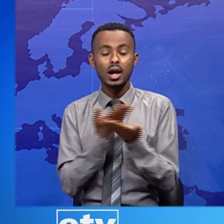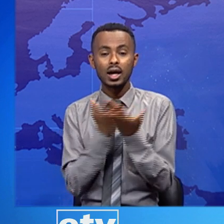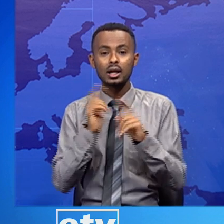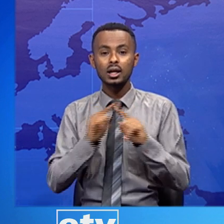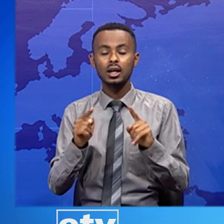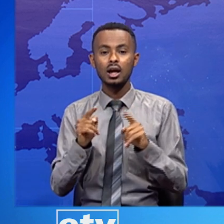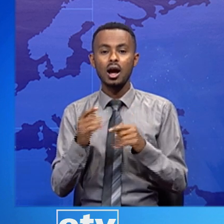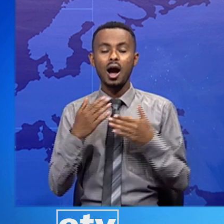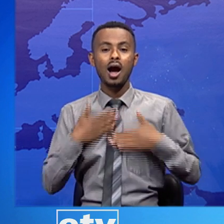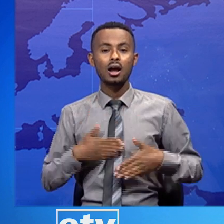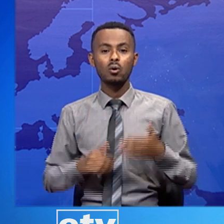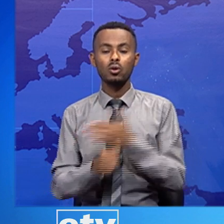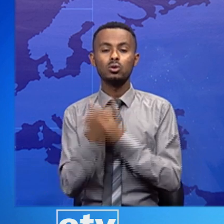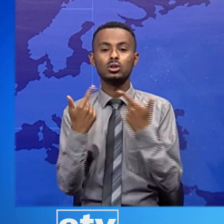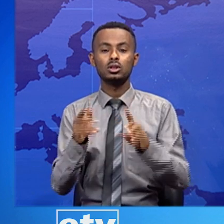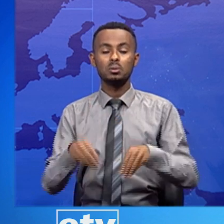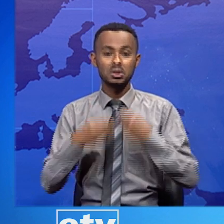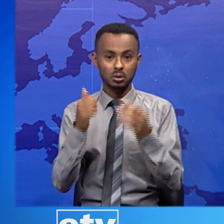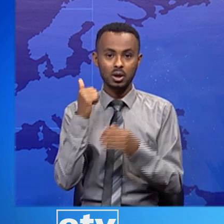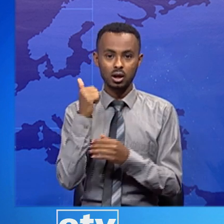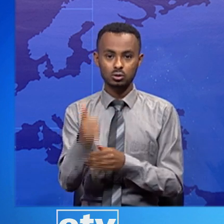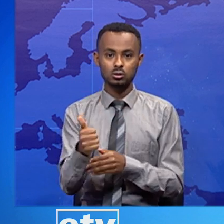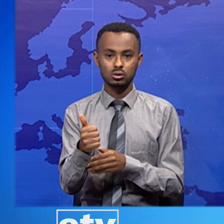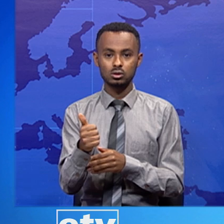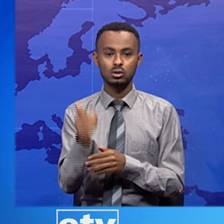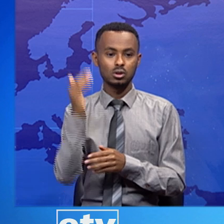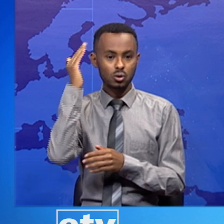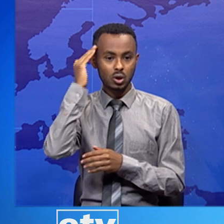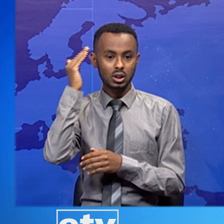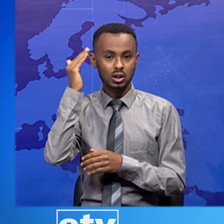ነገር አካል ጉዳተኞች እድል መስጠት በራሱ